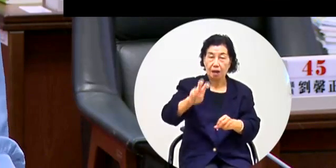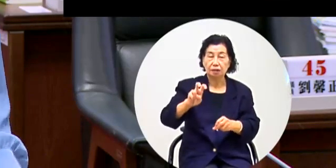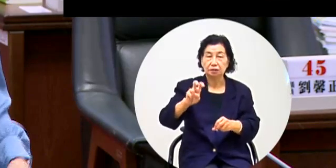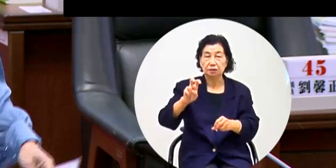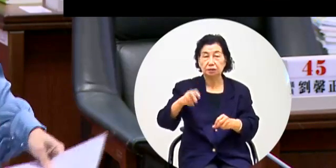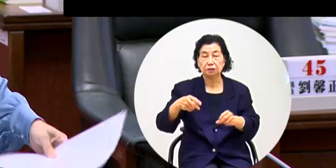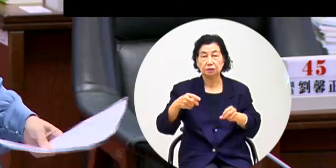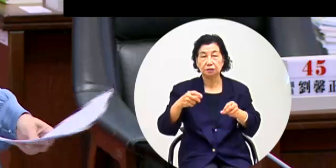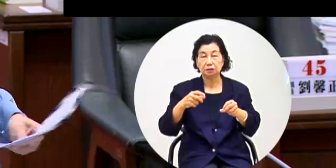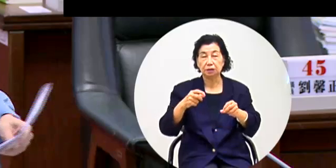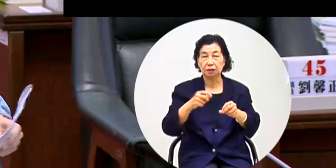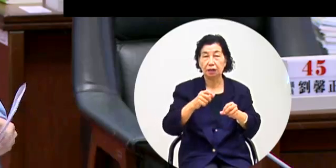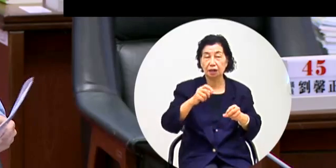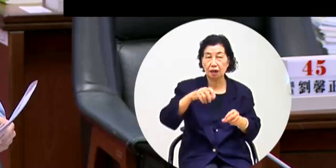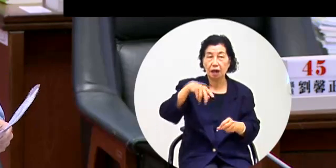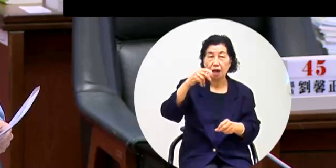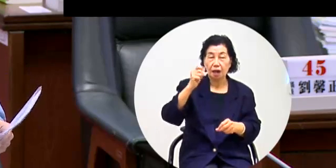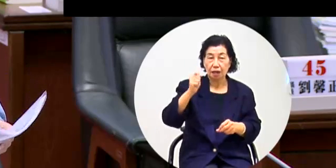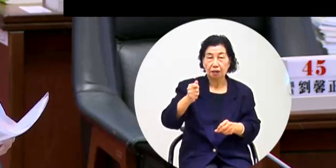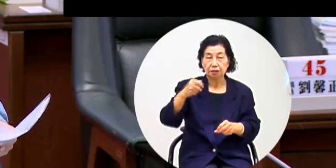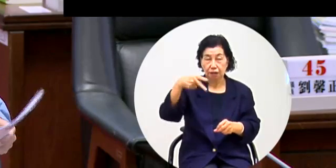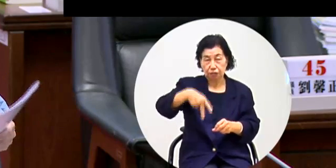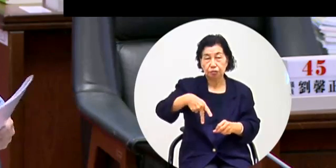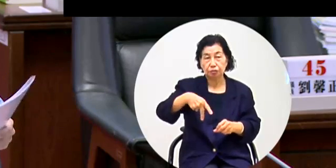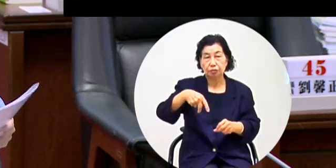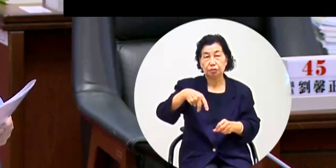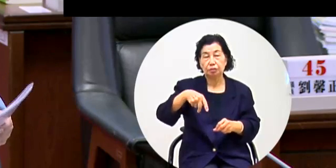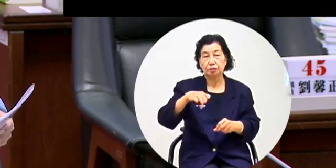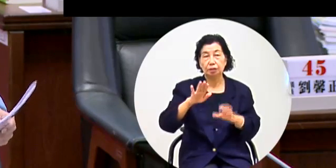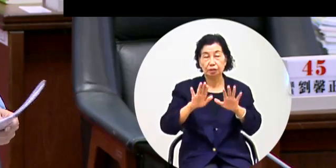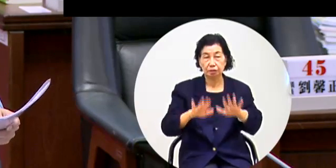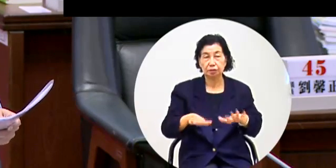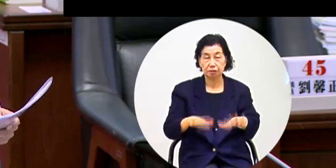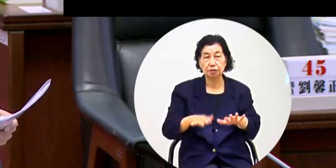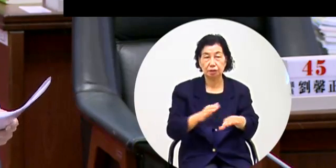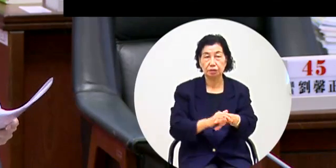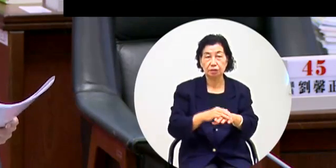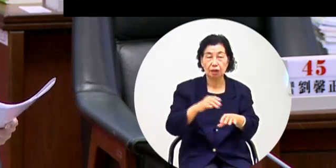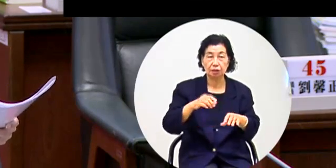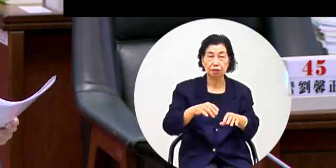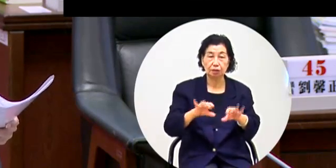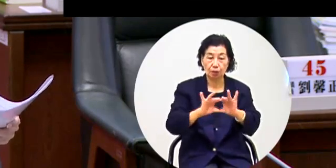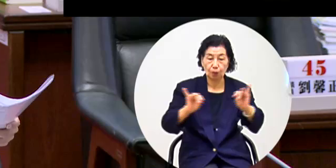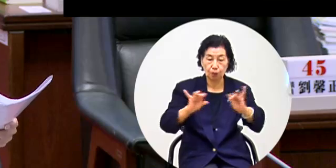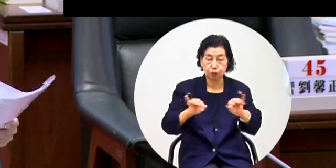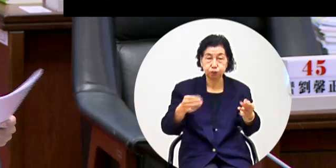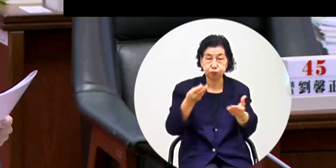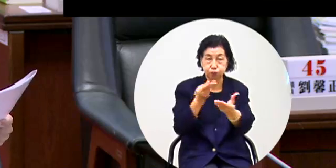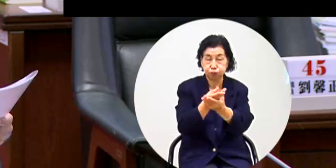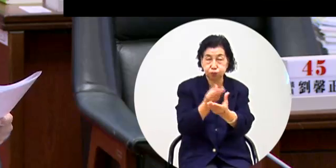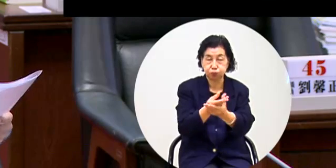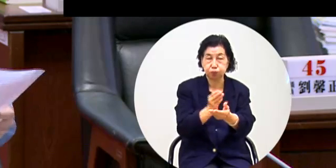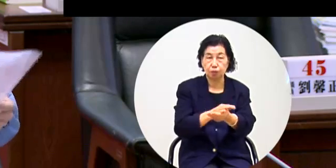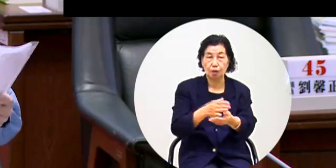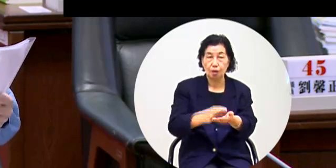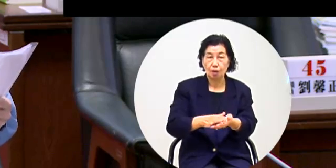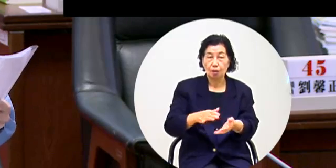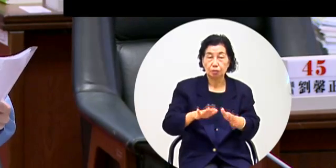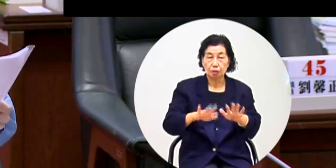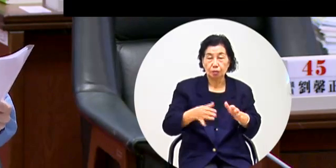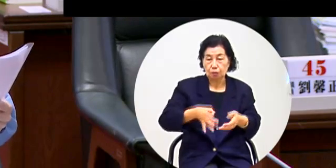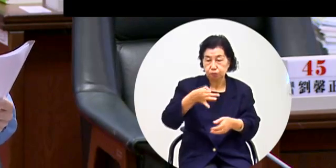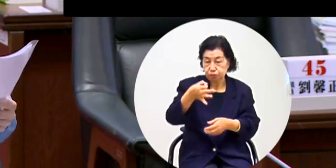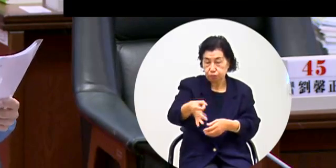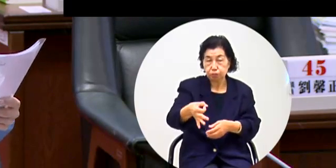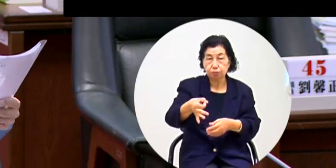呢，我们现在觉得就是说啊，土地要赔很辛苦，可能有些必须要用现金才行。但是呢，很多人坚持嘛，农地就是